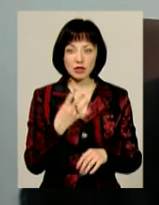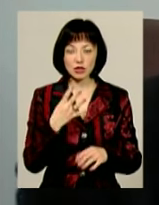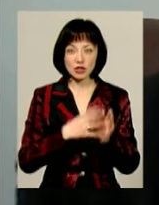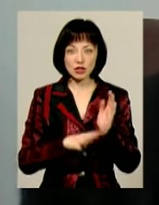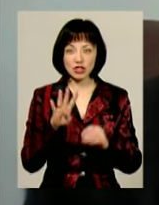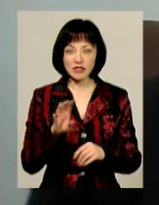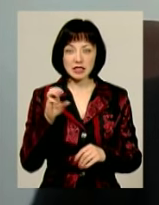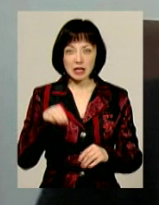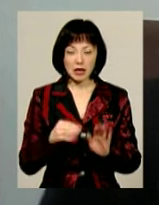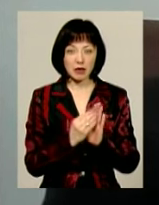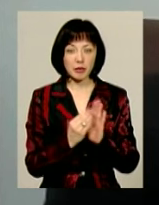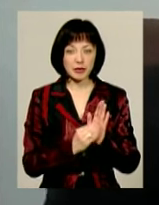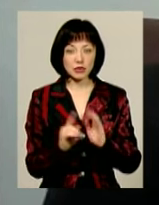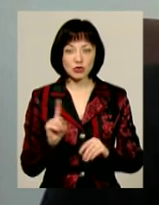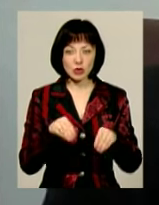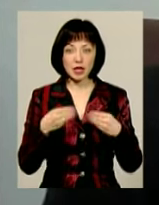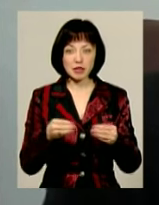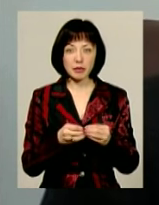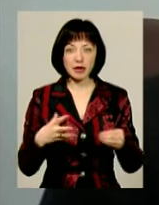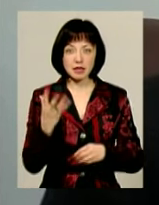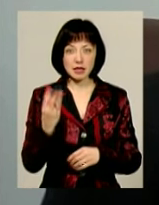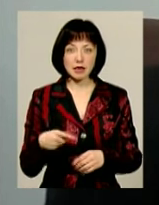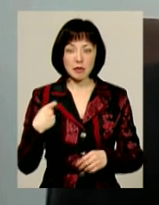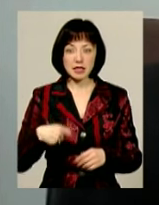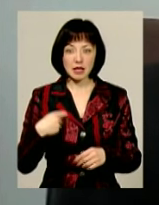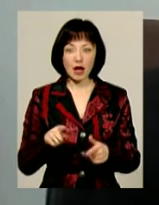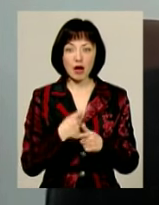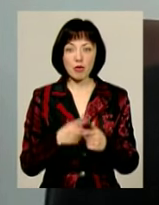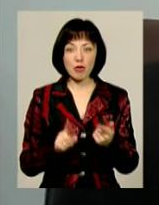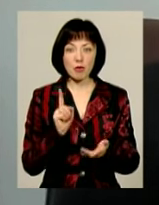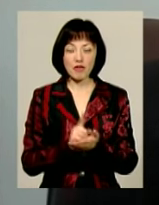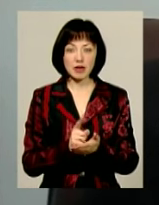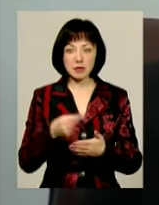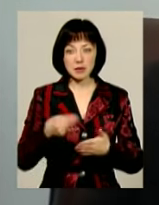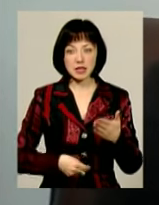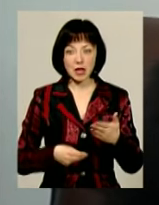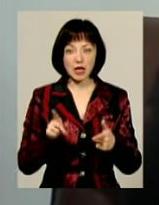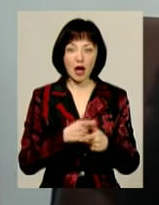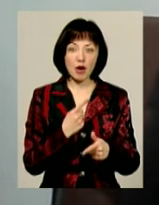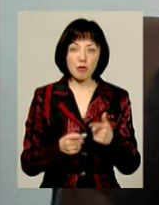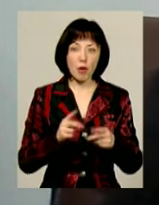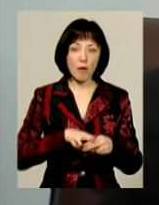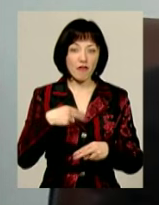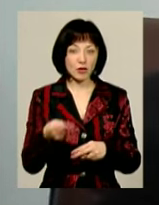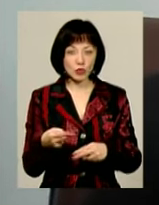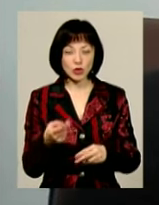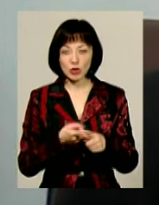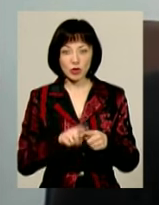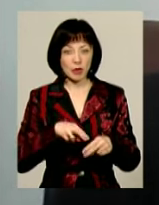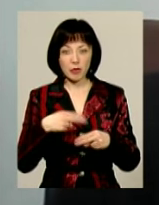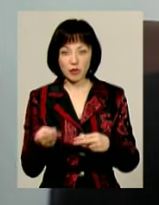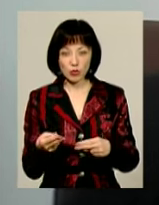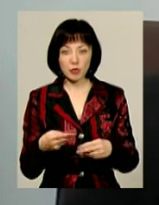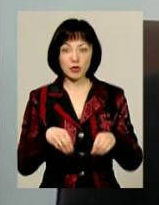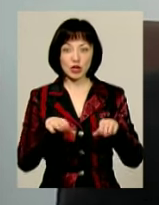стаття вказано, що дається 15 днів президенту, або він повинен підписати або повернути. Він цього не повернув, тому